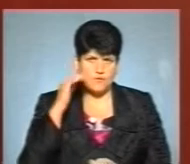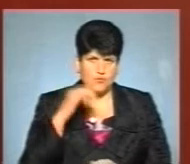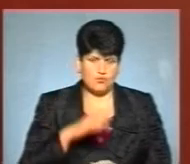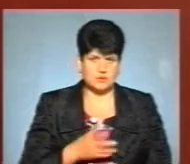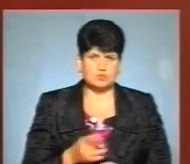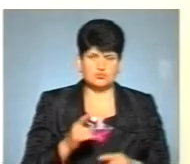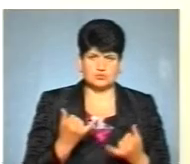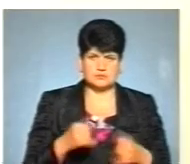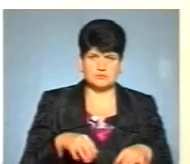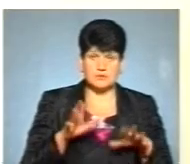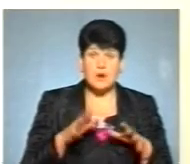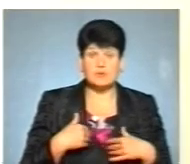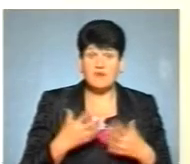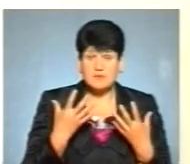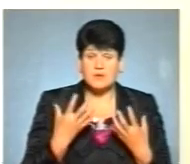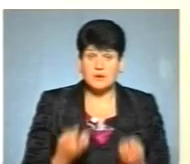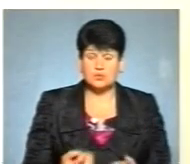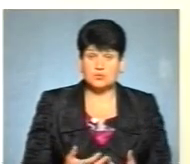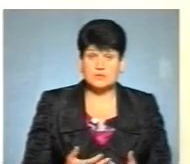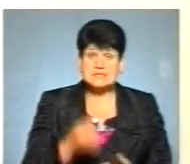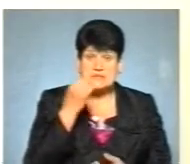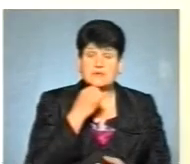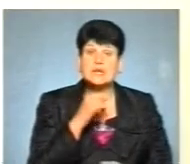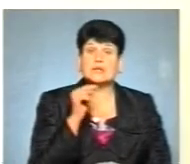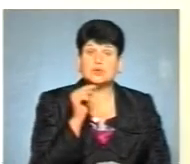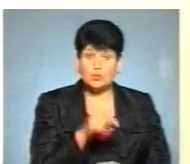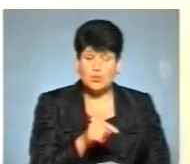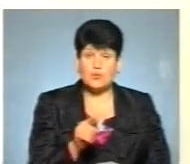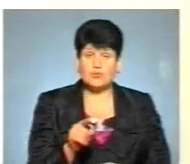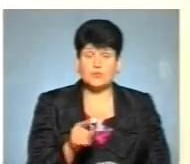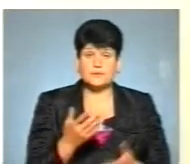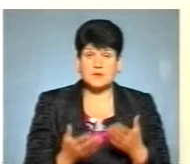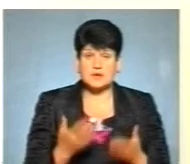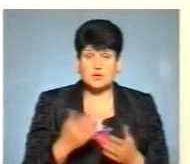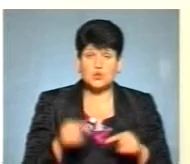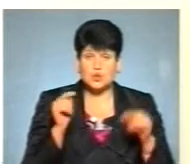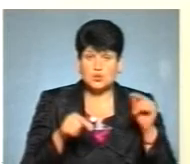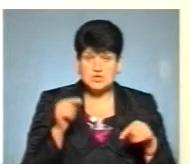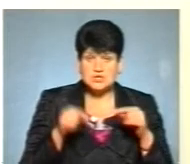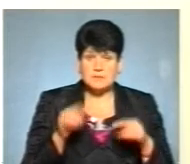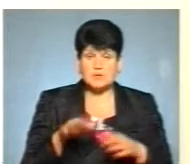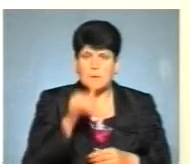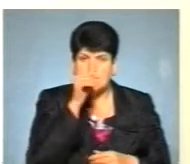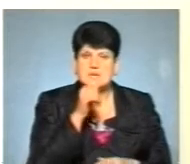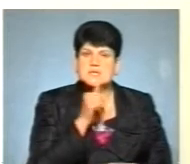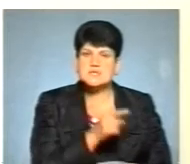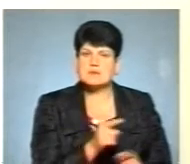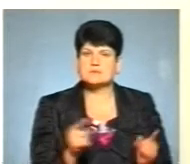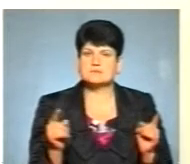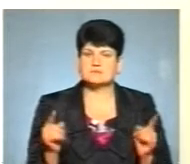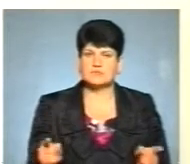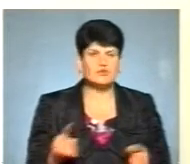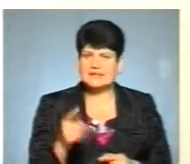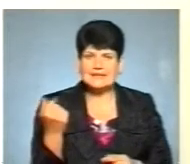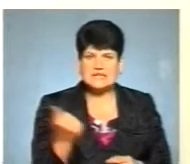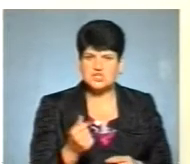було б бути зараз такого паводку? А вона втягнула. Завдяки тому, що якщо дощі падають місяць, вони не